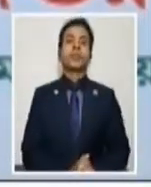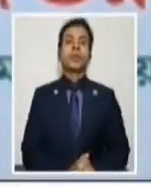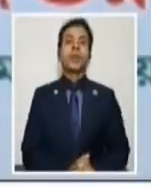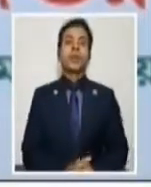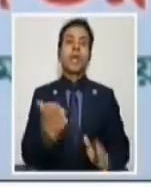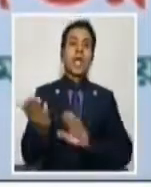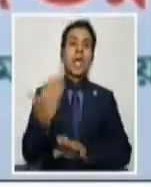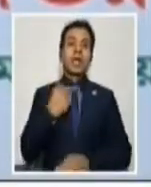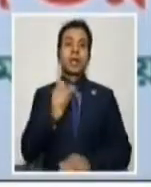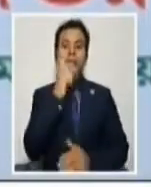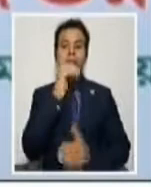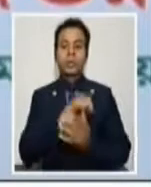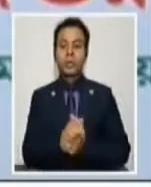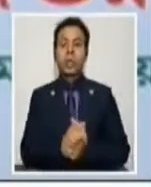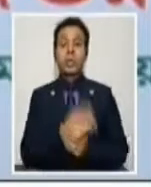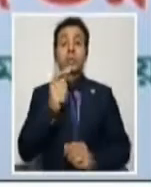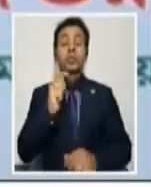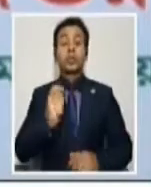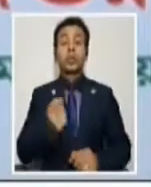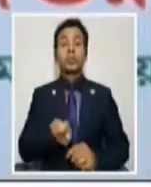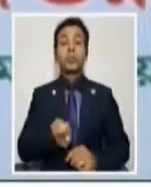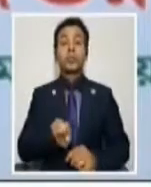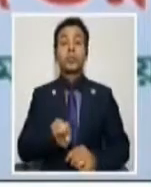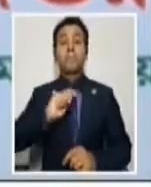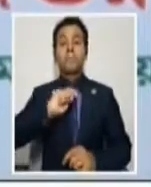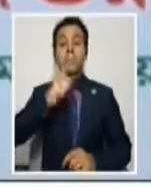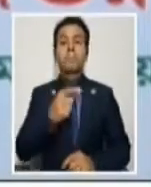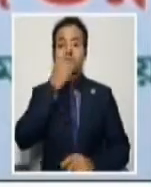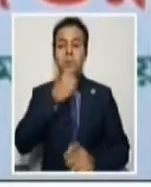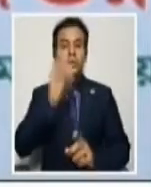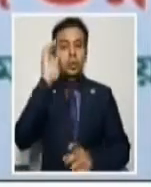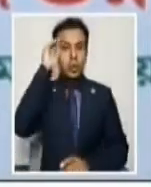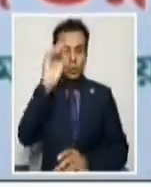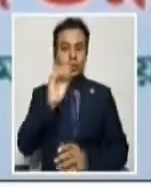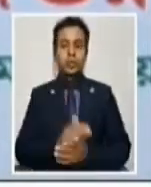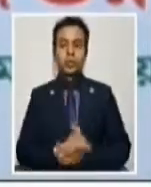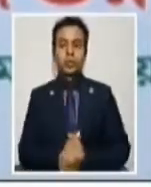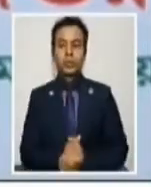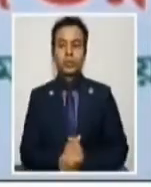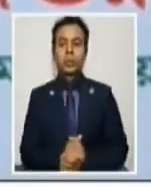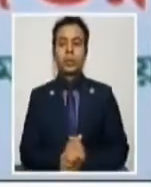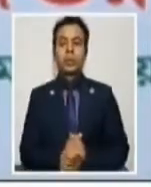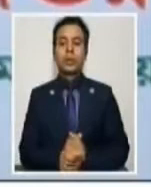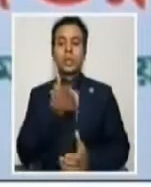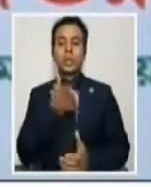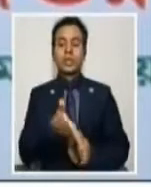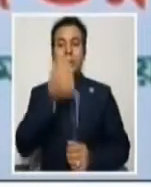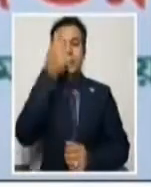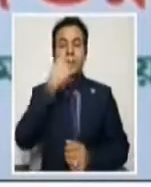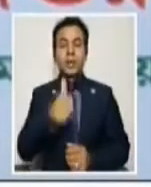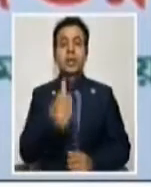বিষয় আপনাদেরকে অবহিত করতে চাই, সেটা হলো যে বিভিন্ন ল্যাবরেটরিতে কোভিড-19 আরটিপিসিআর পরীক্ষার